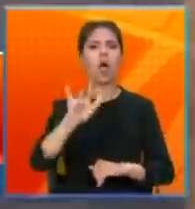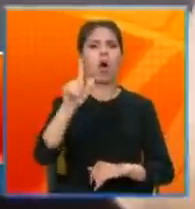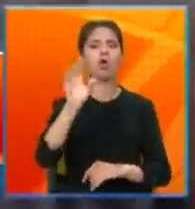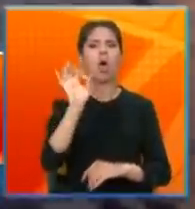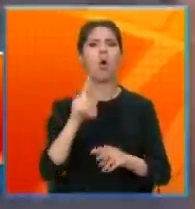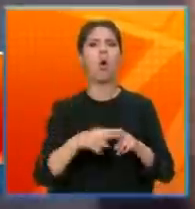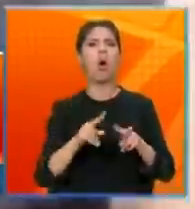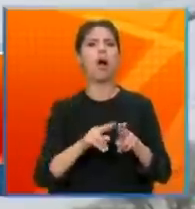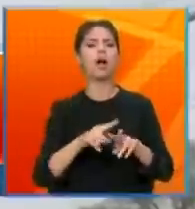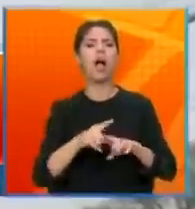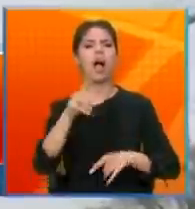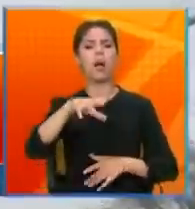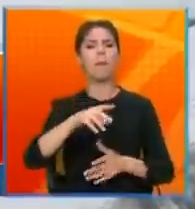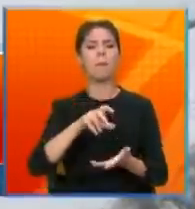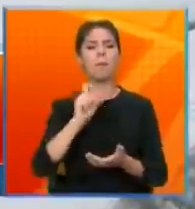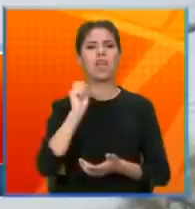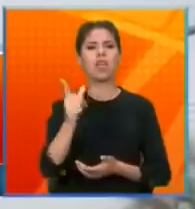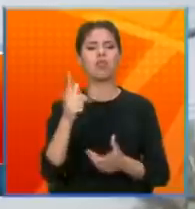Oaxaca eyaleti olarak bildirildi.